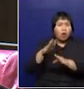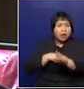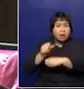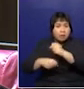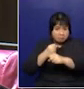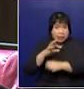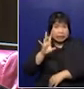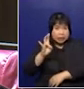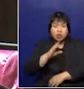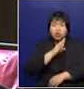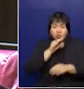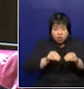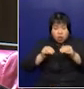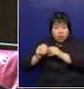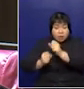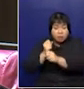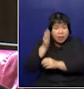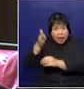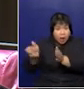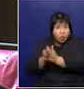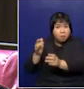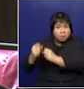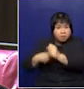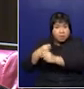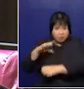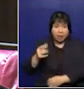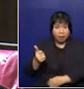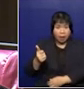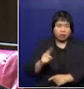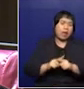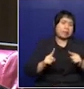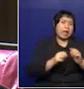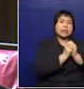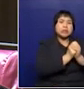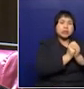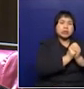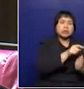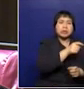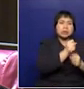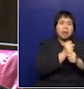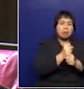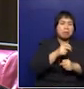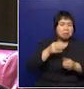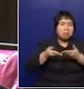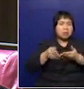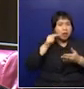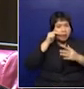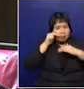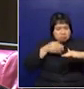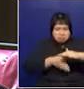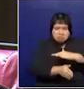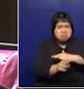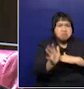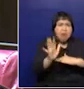ไปปีหน้าแล้วบวกไปเป็น8ปีนะฮะแต่จีนเนี่ยเลิกพัฒนาเรือดำน้ำเพราะเขาบอกเป็นสมัยสงคราม